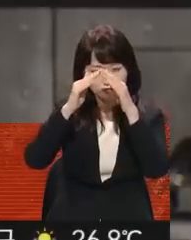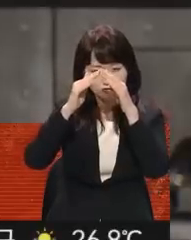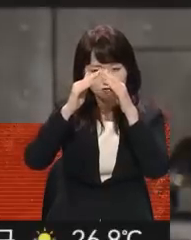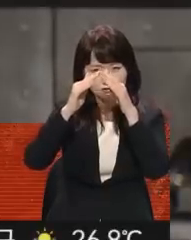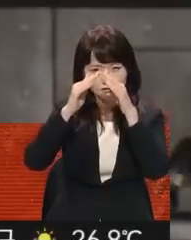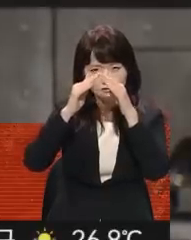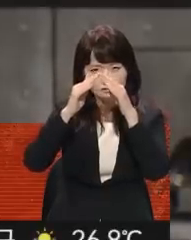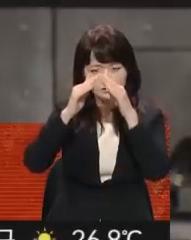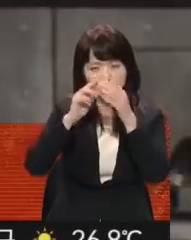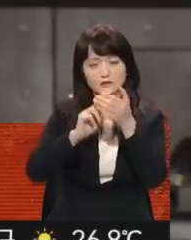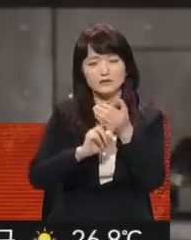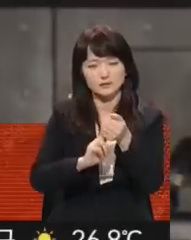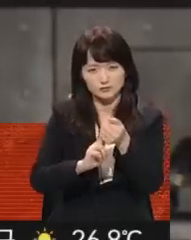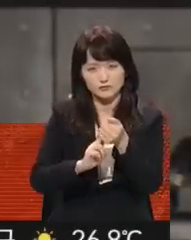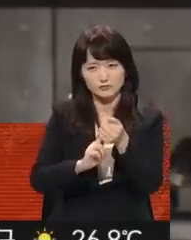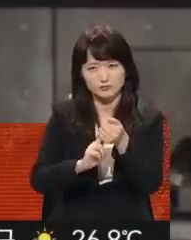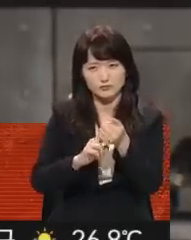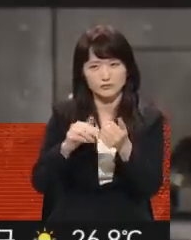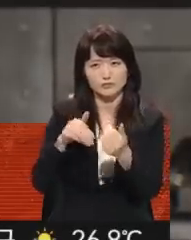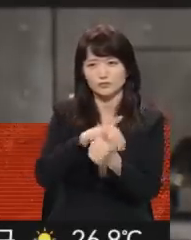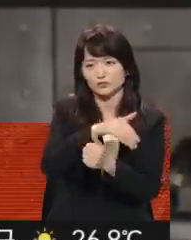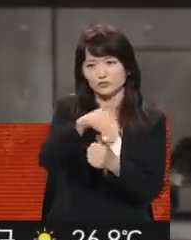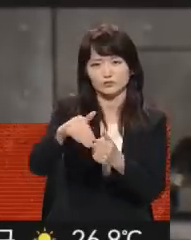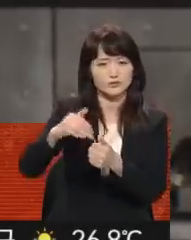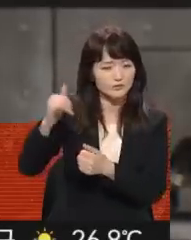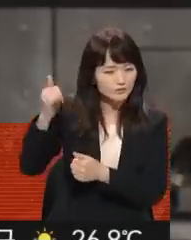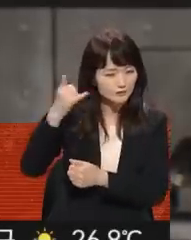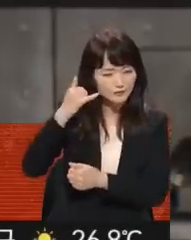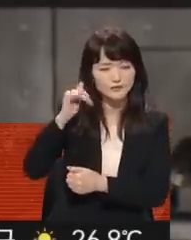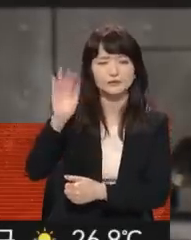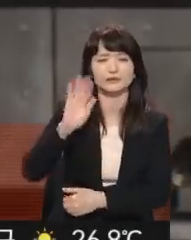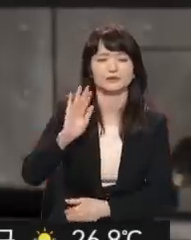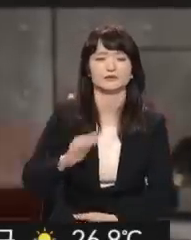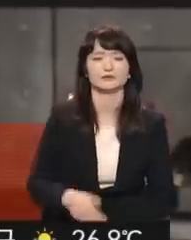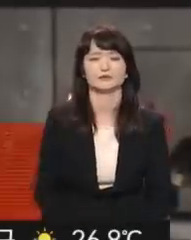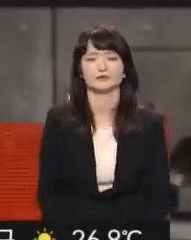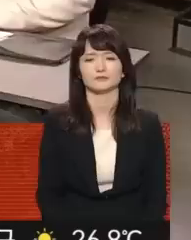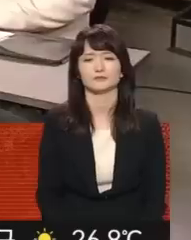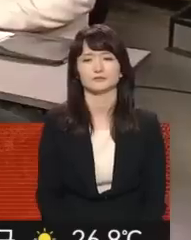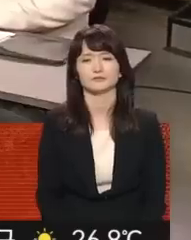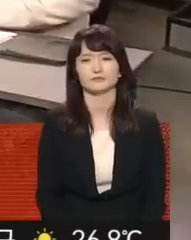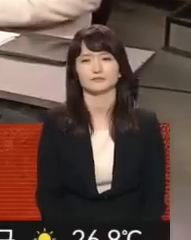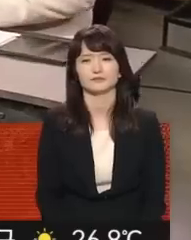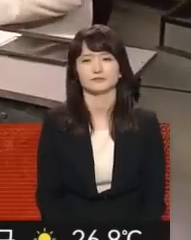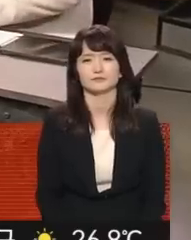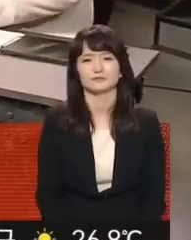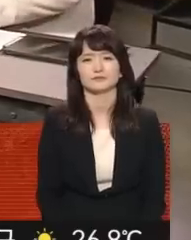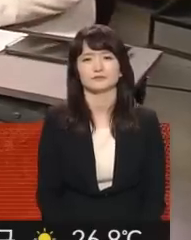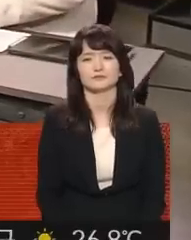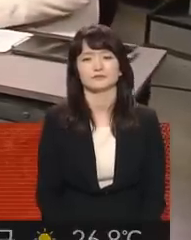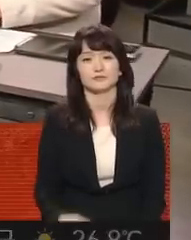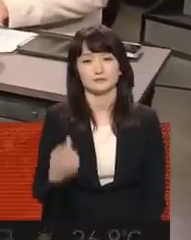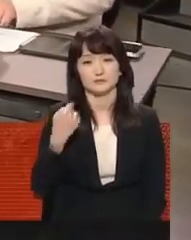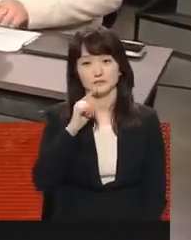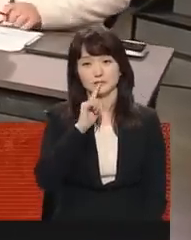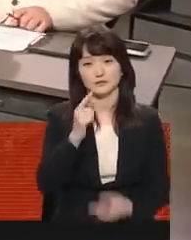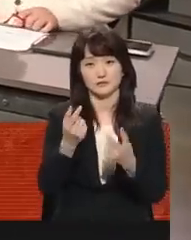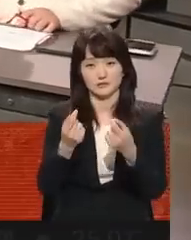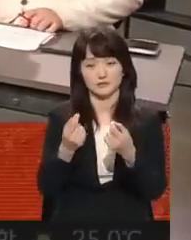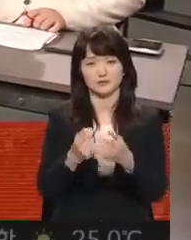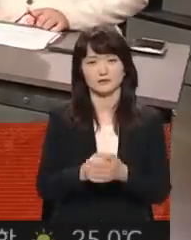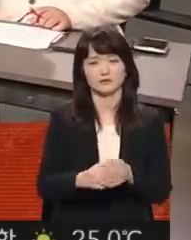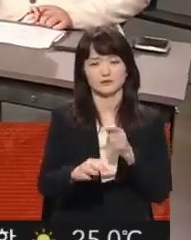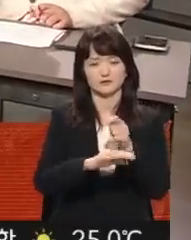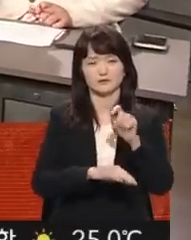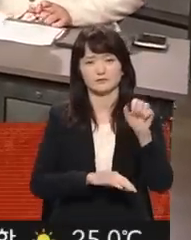있겠다 잠시 피신해 있겠다 해서 주변 연락을 피하겠다고 밝힌 그런 상황입니다 아무튼 뭐 어제도 말씀드렸지만 빨리 하루빨리